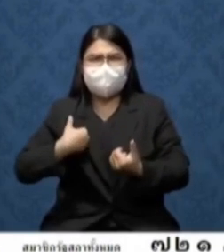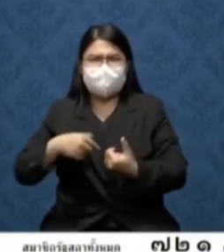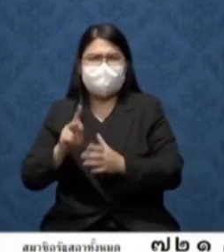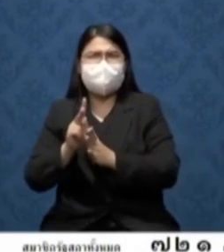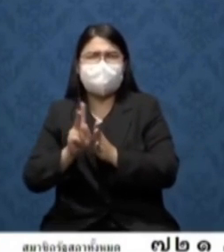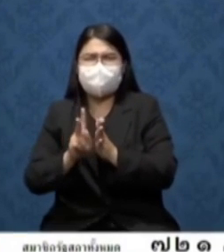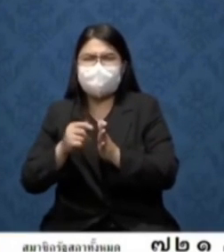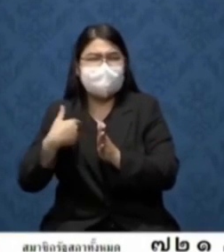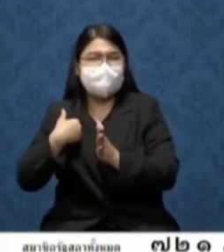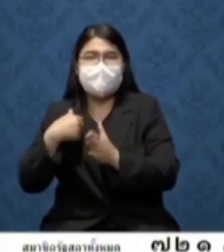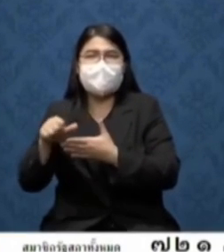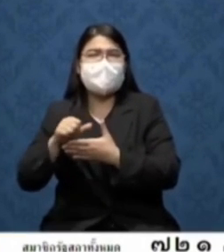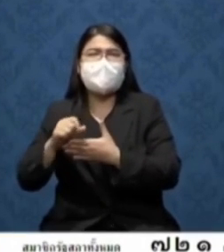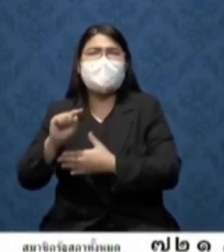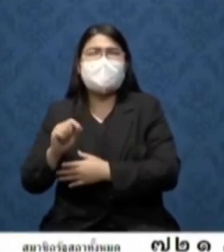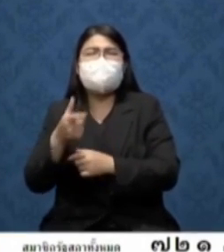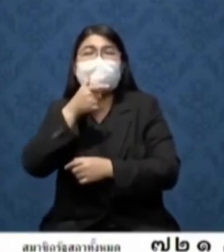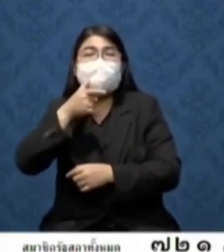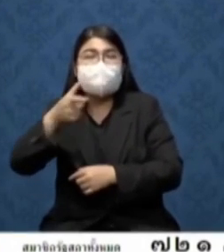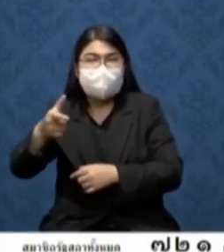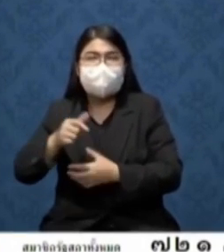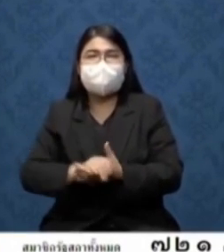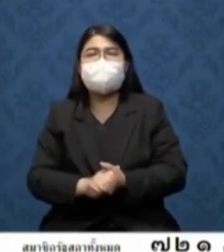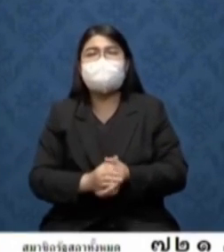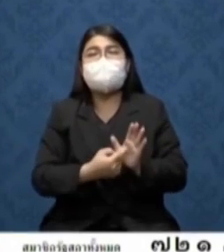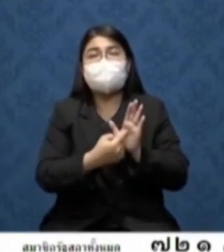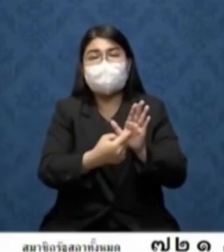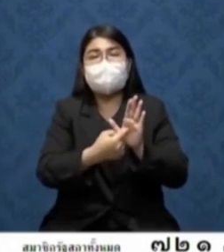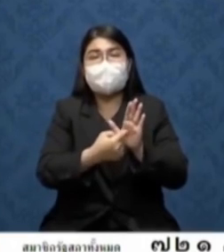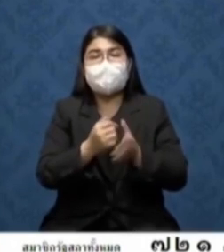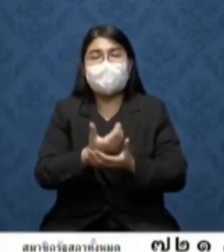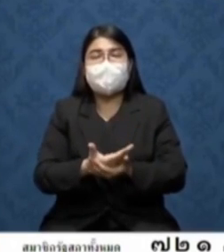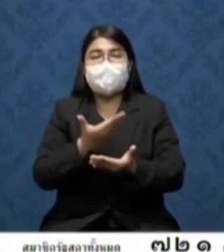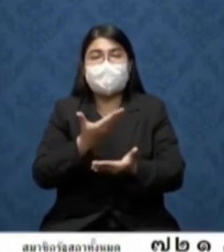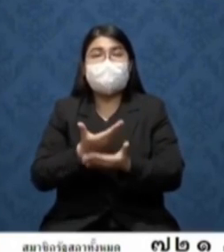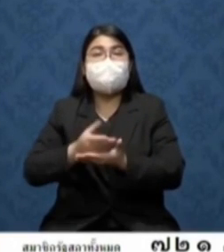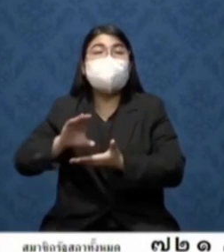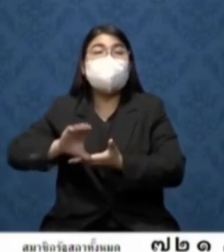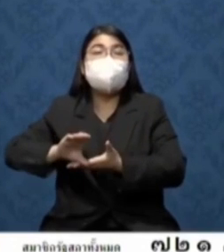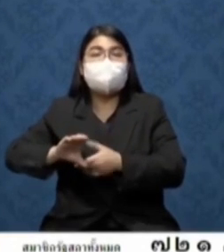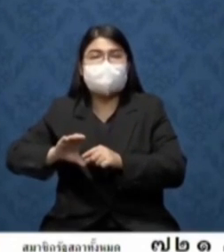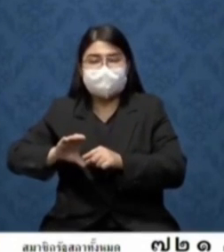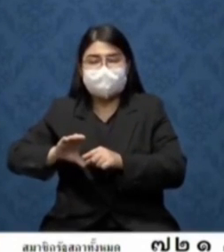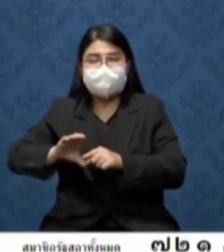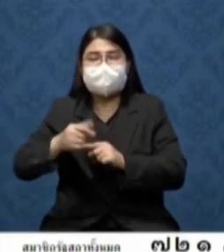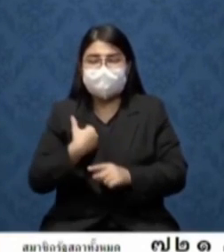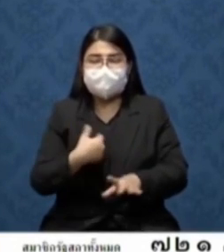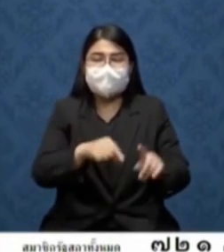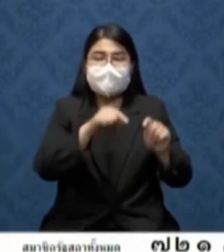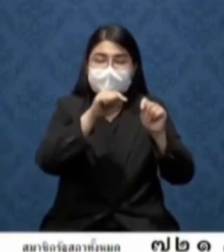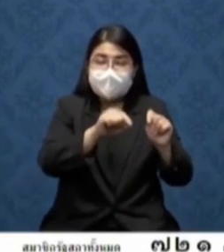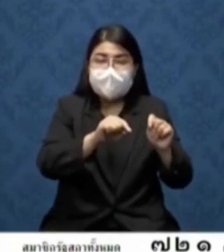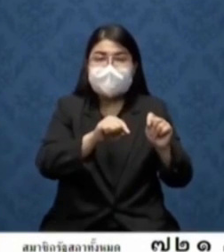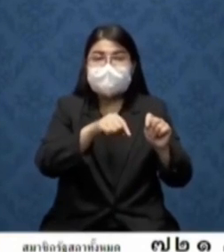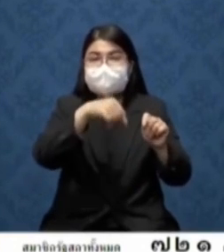ปุ่นยกตัวอย่างเช่นการระดมทุนโดยเมืองแต่ละเมืองโดยตำบลแต่ละบลใน